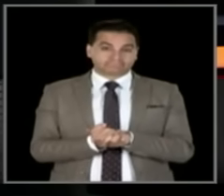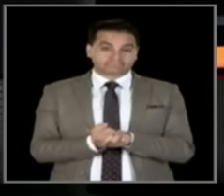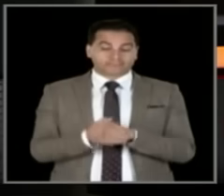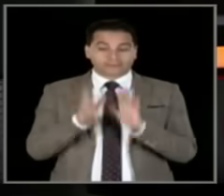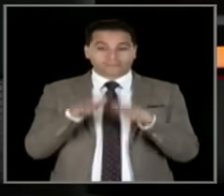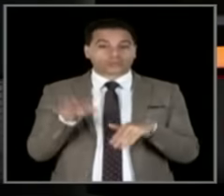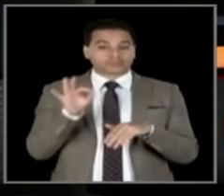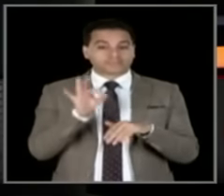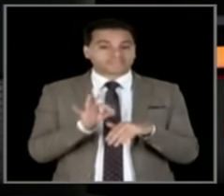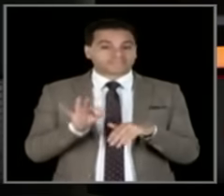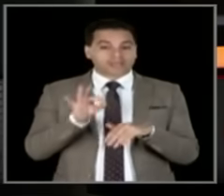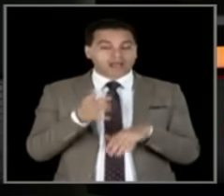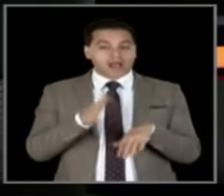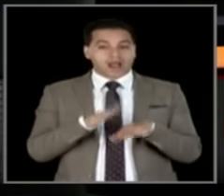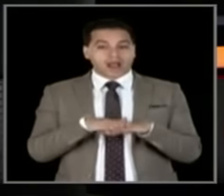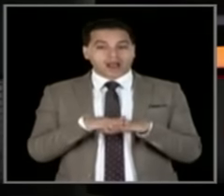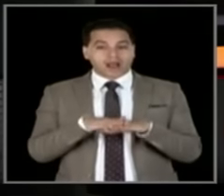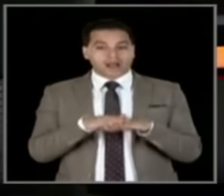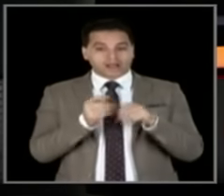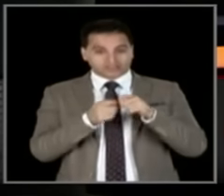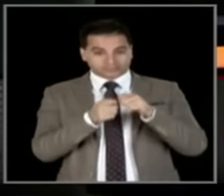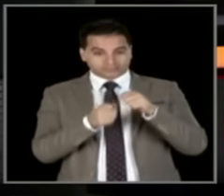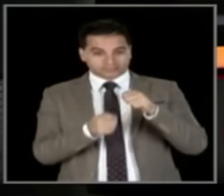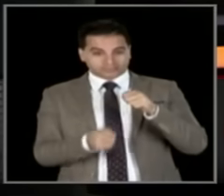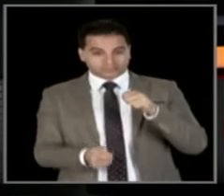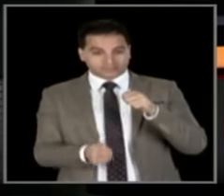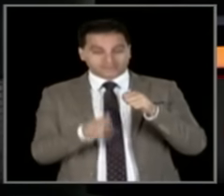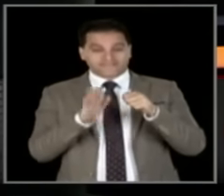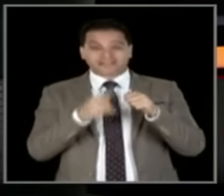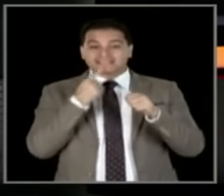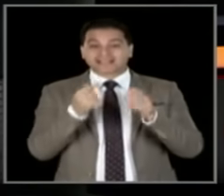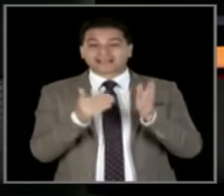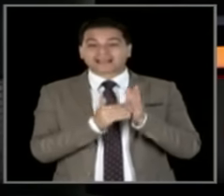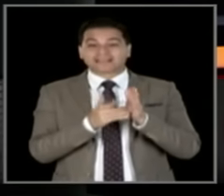بتقع على الهضبة البركانية. ثانية.